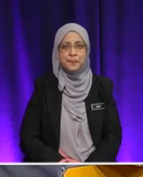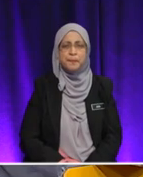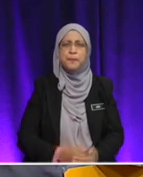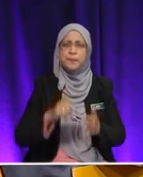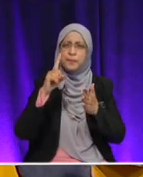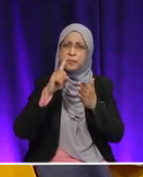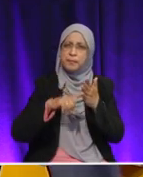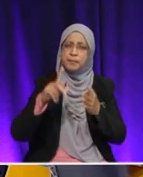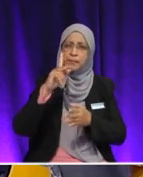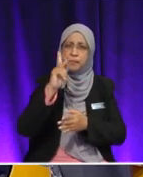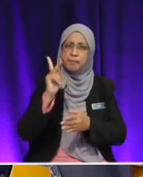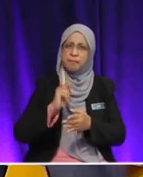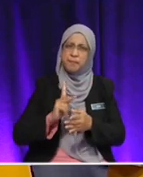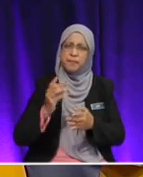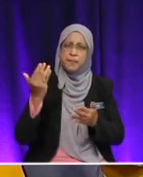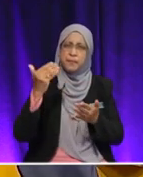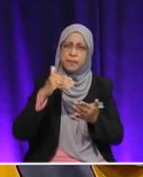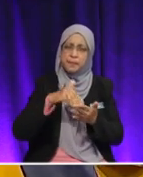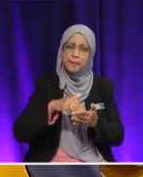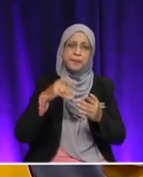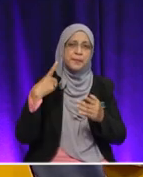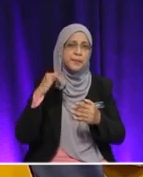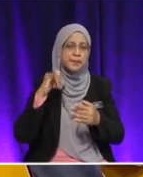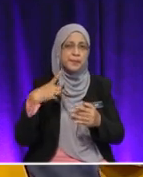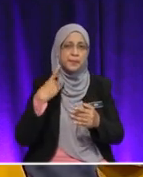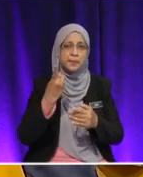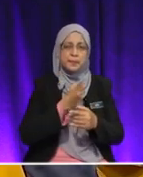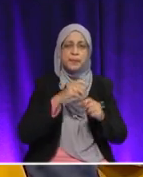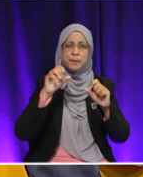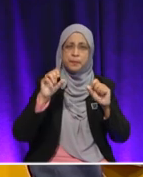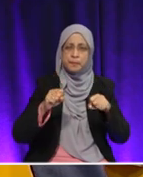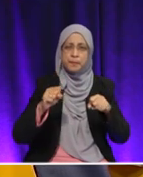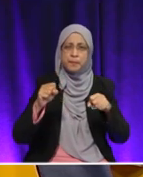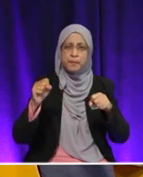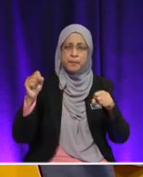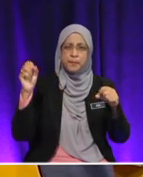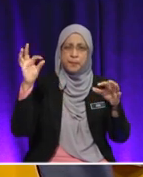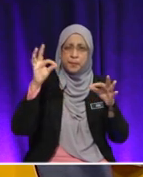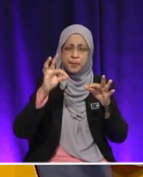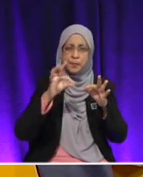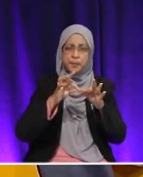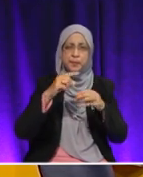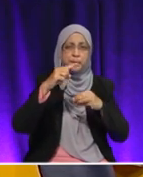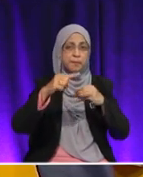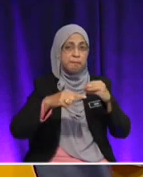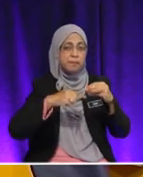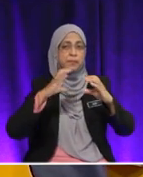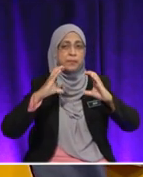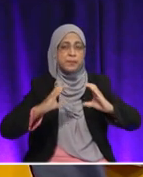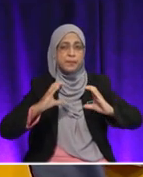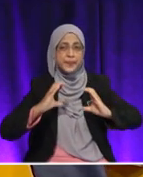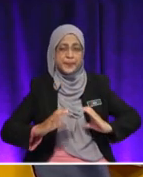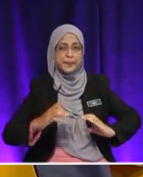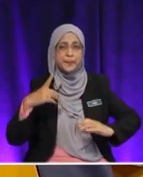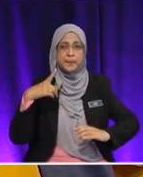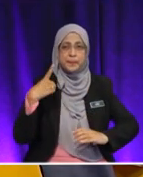apakah situasi-situasi yang kita belikan ataupun isu-isu yang kita berikan tentang cara kita